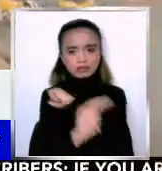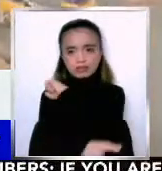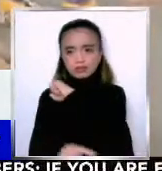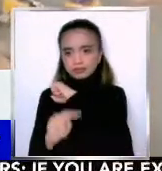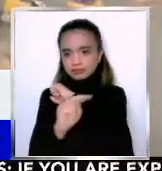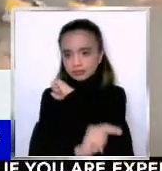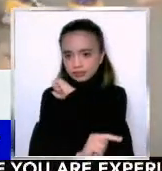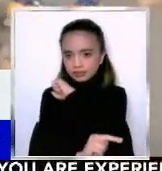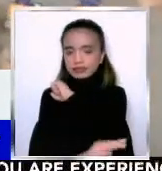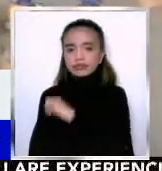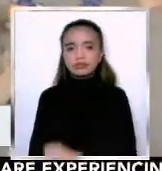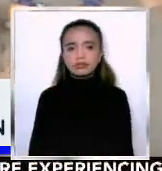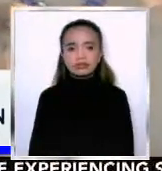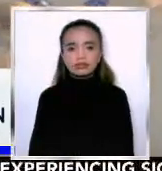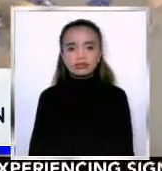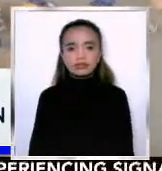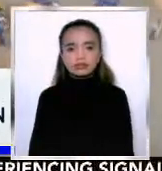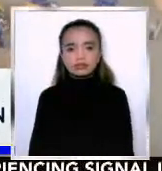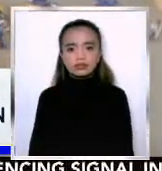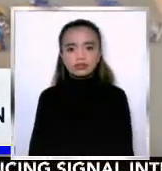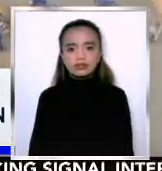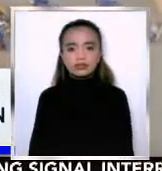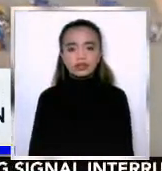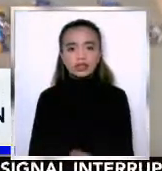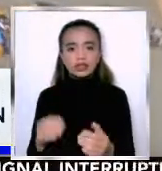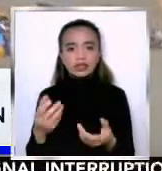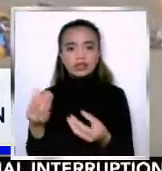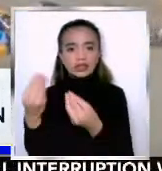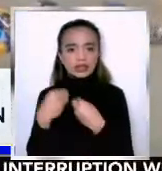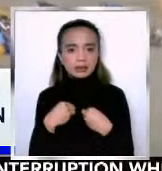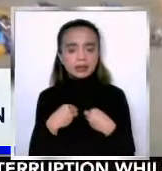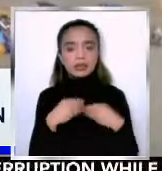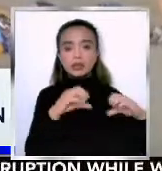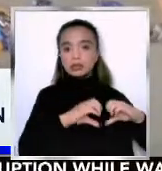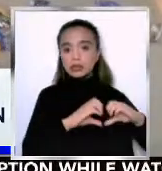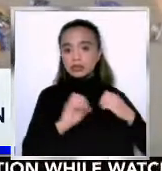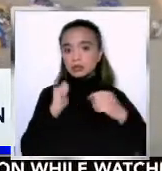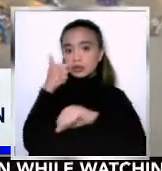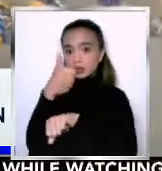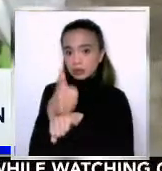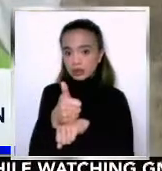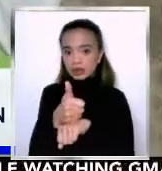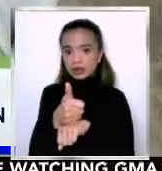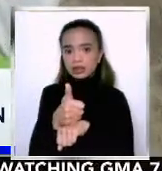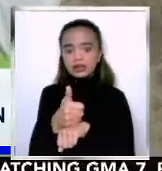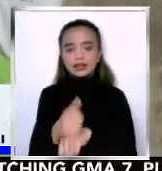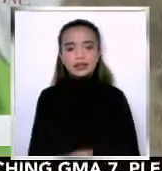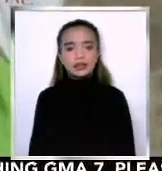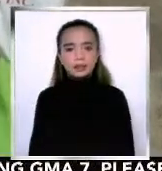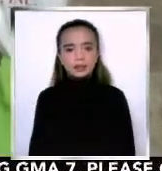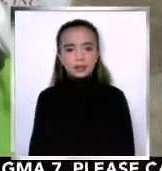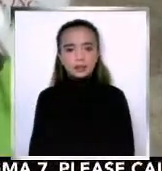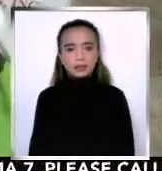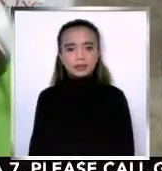ng GMA Kapuso Foundation at tayo rin yung nag-impact.